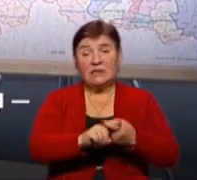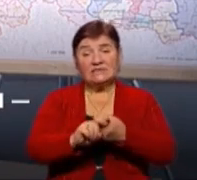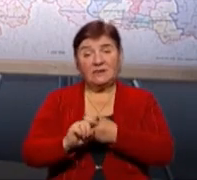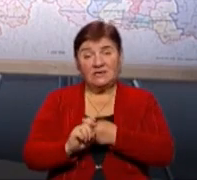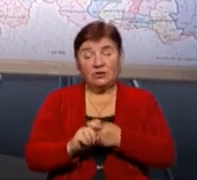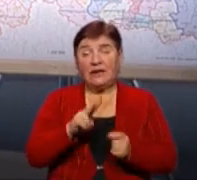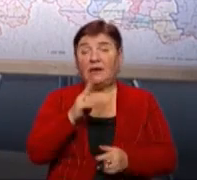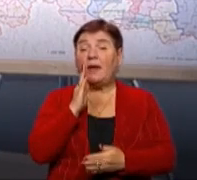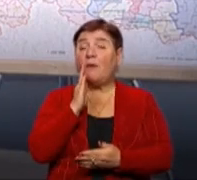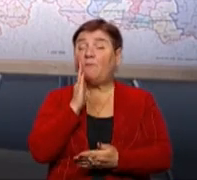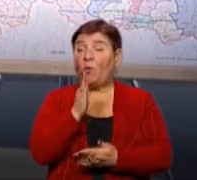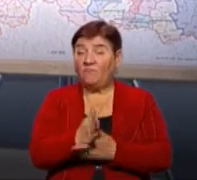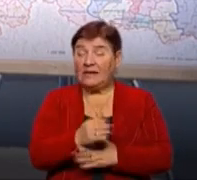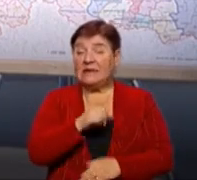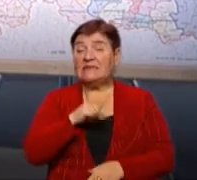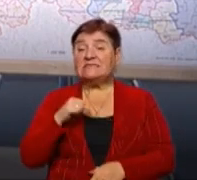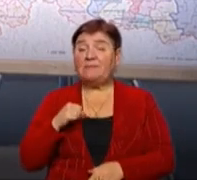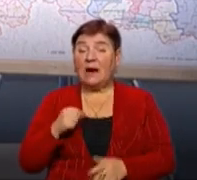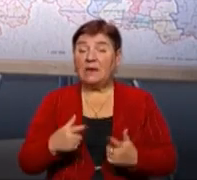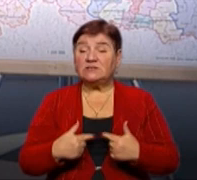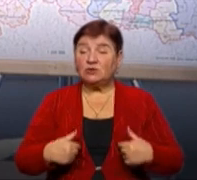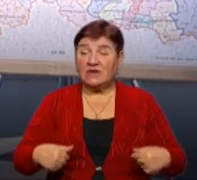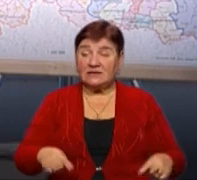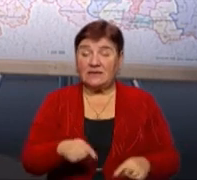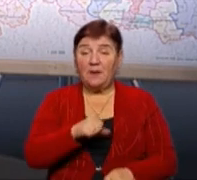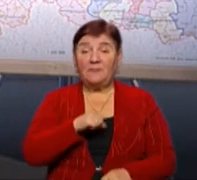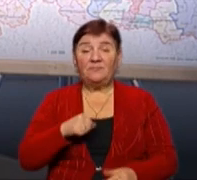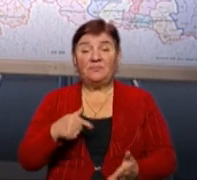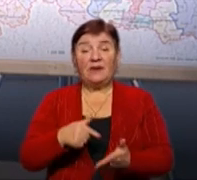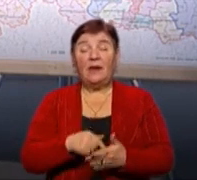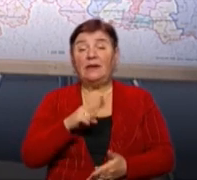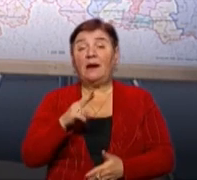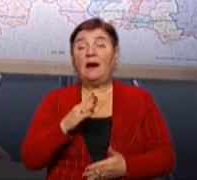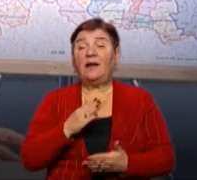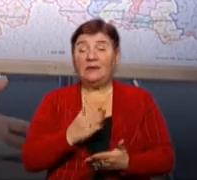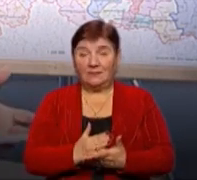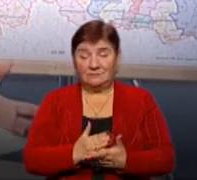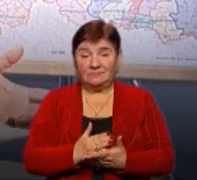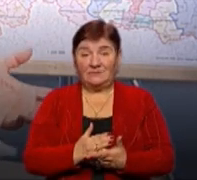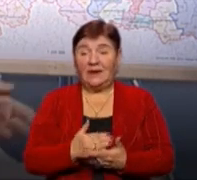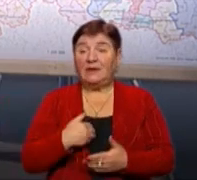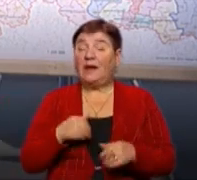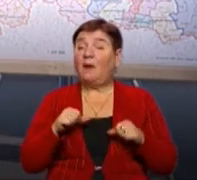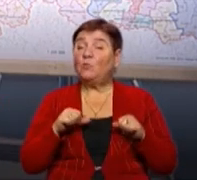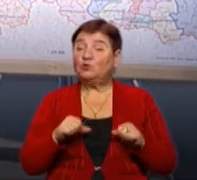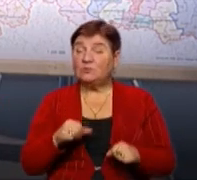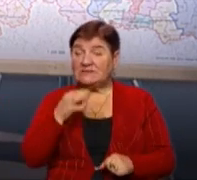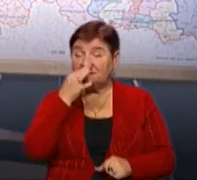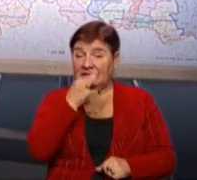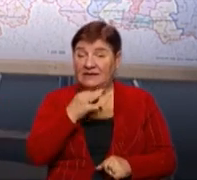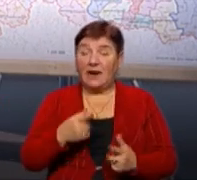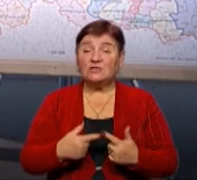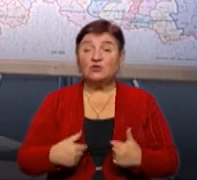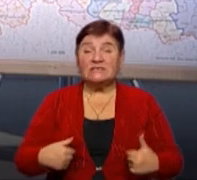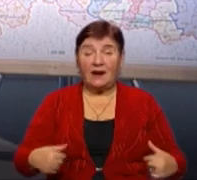того, який профіль роботи веде сама асоціація органів місцевого самоврядування, яка є. Наприклад, я можу сказати про